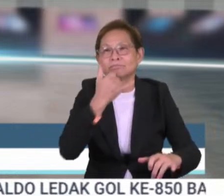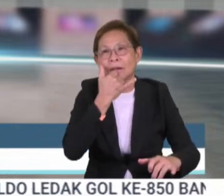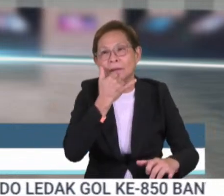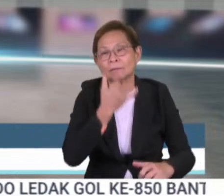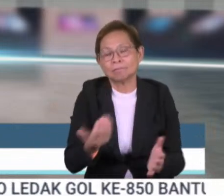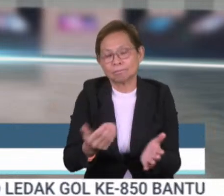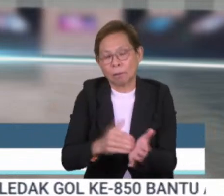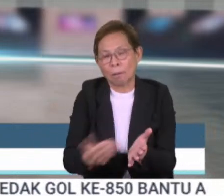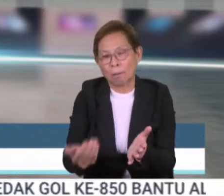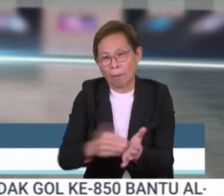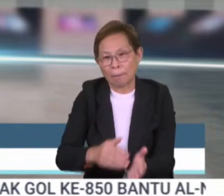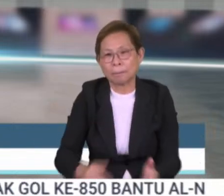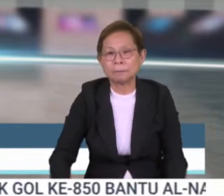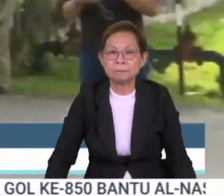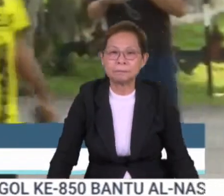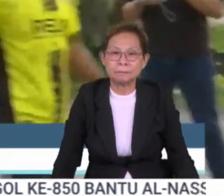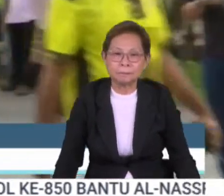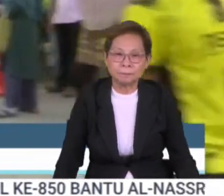kesalahan berulang.